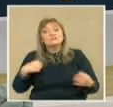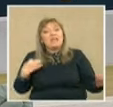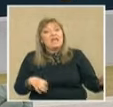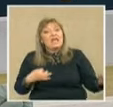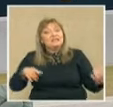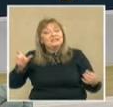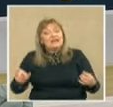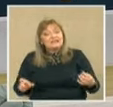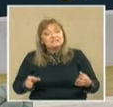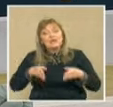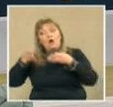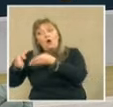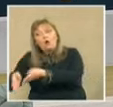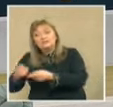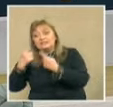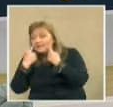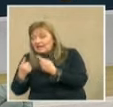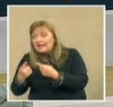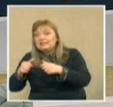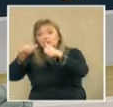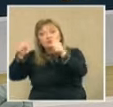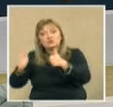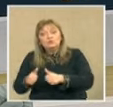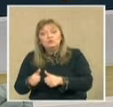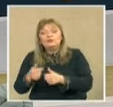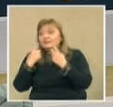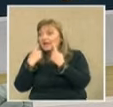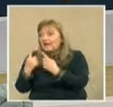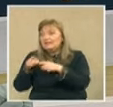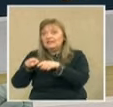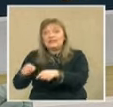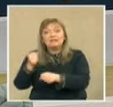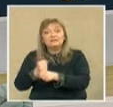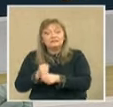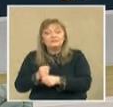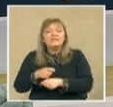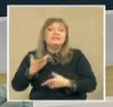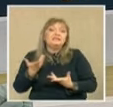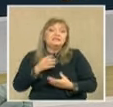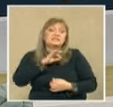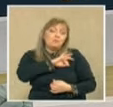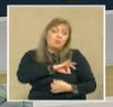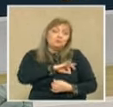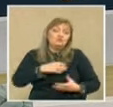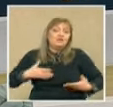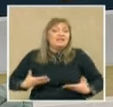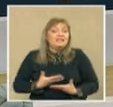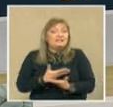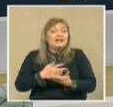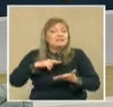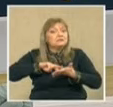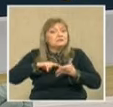на скулпторите и да гледат тяхната работа. И в крайна сметка се получи един много интересен проект, който ние наричаме